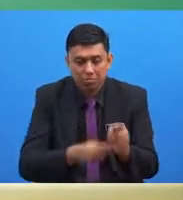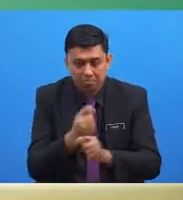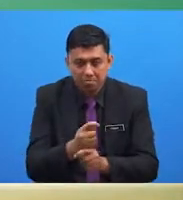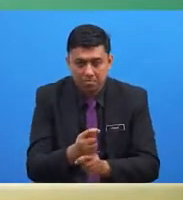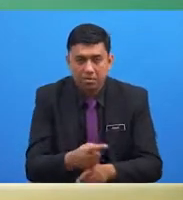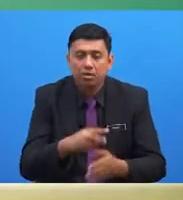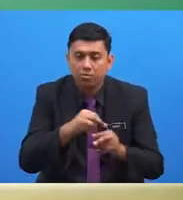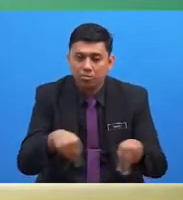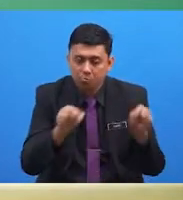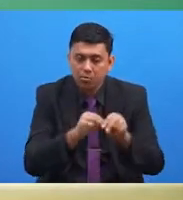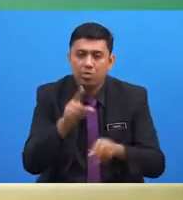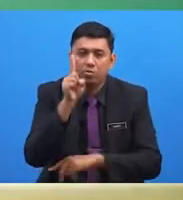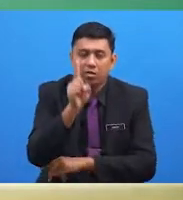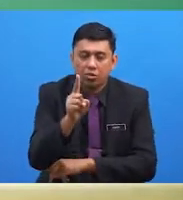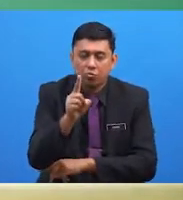nilai